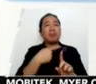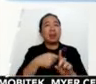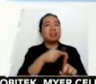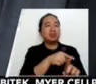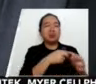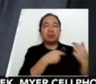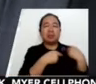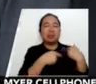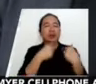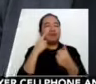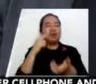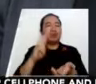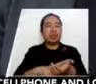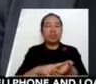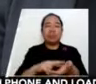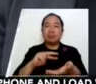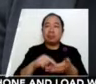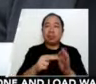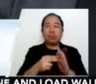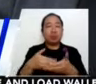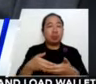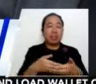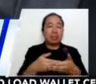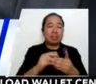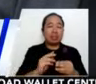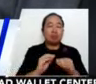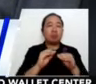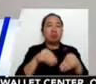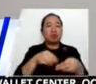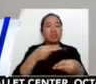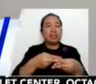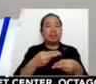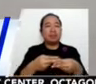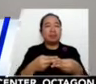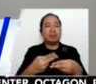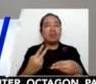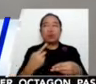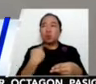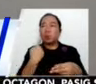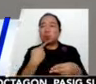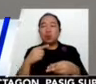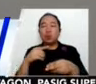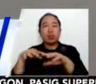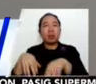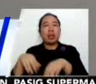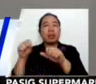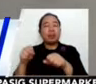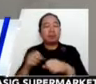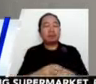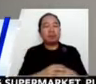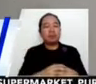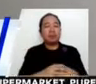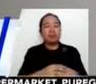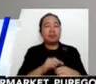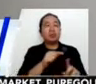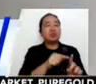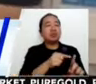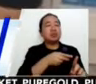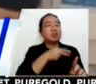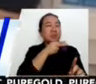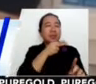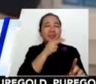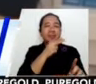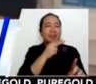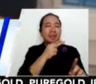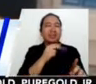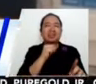na yung bata doon sa amin na mag-aampon. Depensa ng suspect, wala raw siyang intensyong ibenta ang sanggol